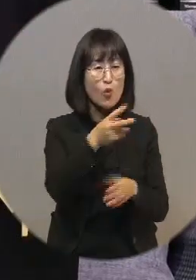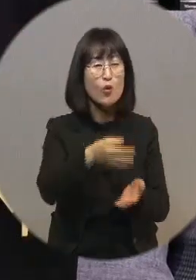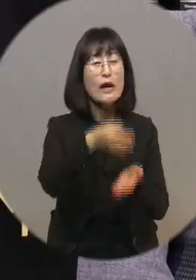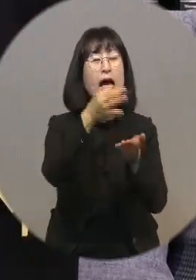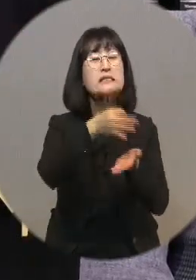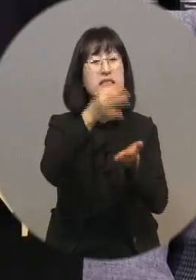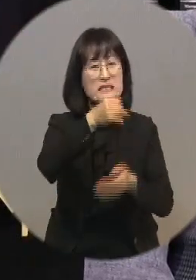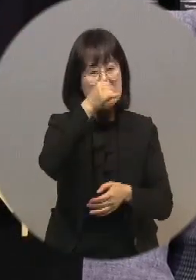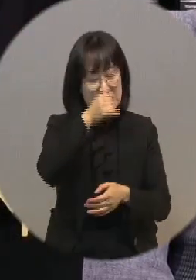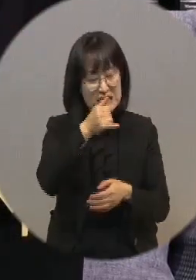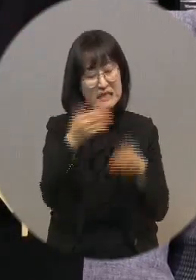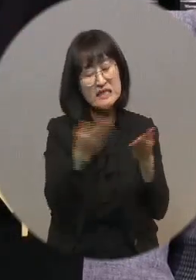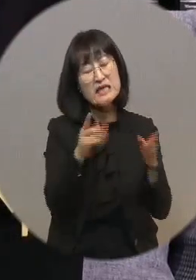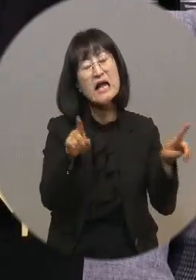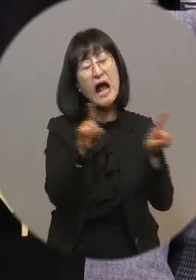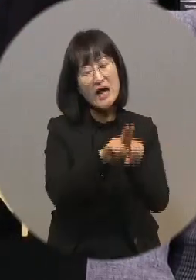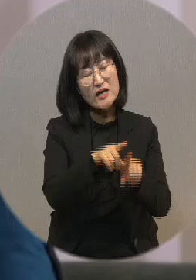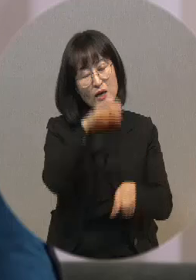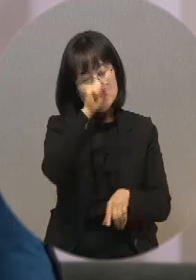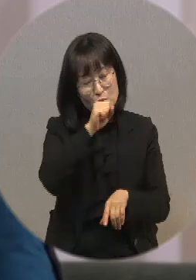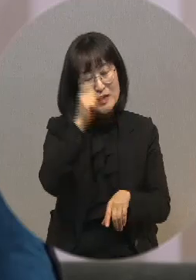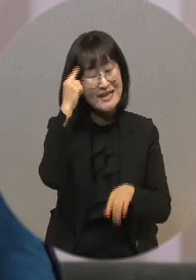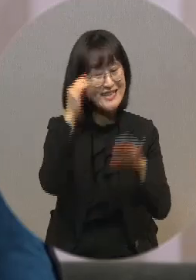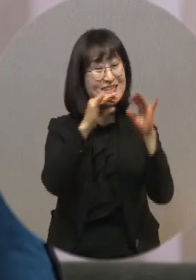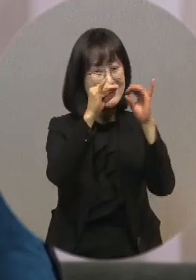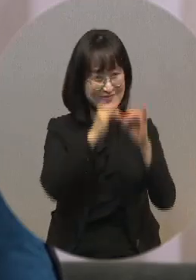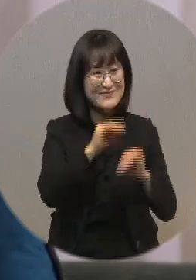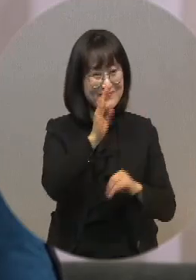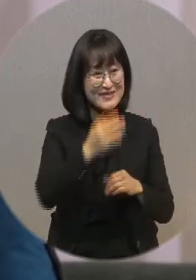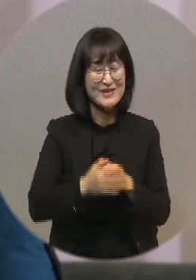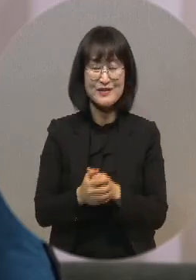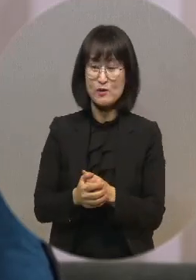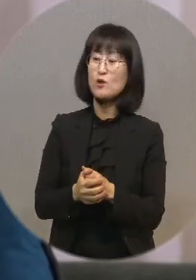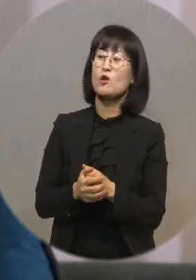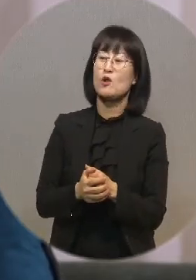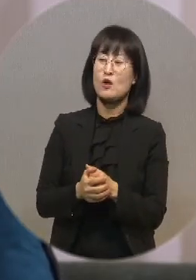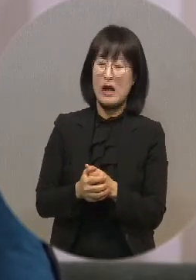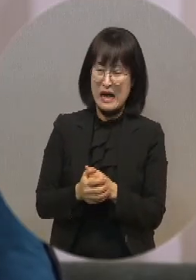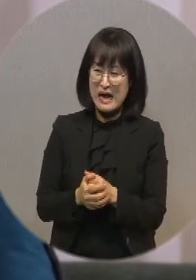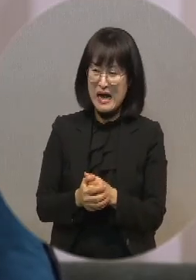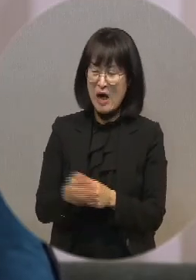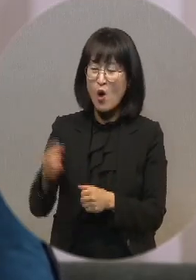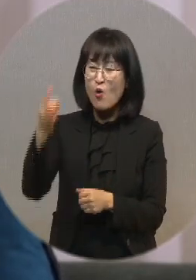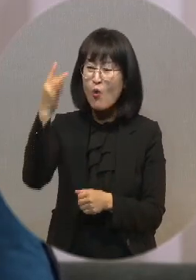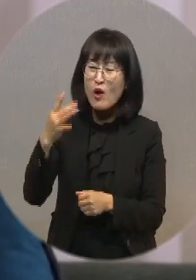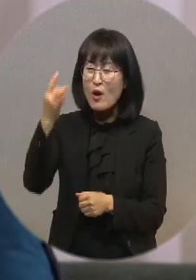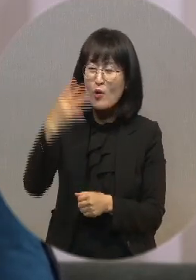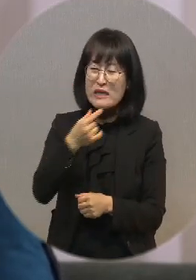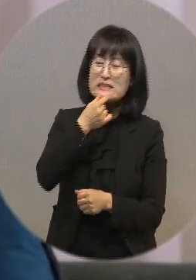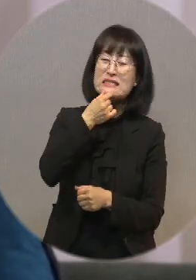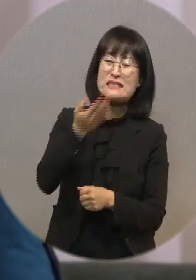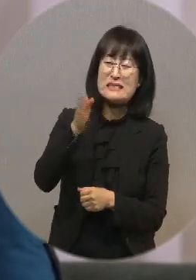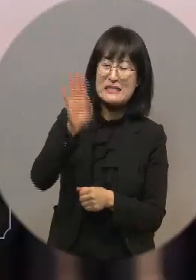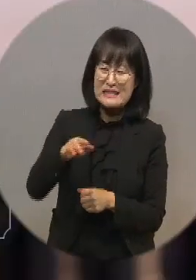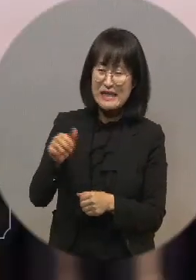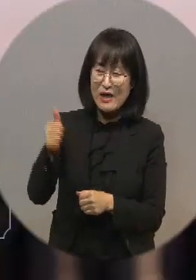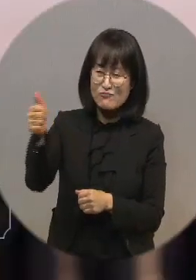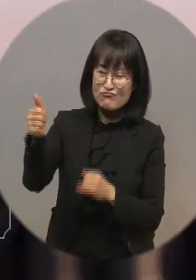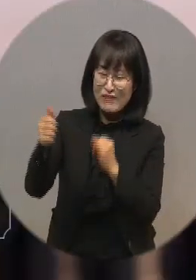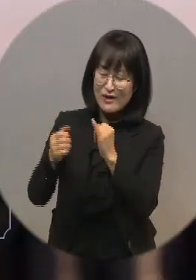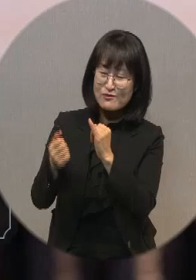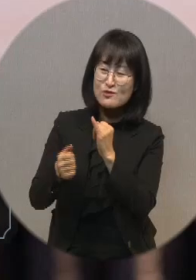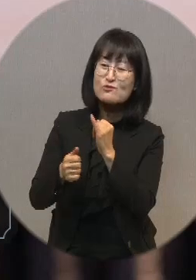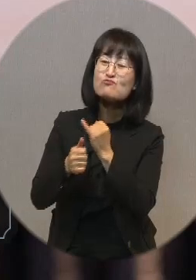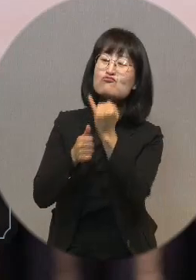거에 좀 동의를 해줘서 네. 그렇게 진짜예요? 혹시 시작하게 바가지를 너무 긁을까봐 그냥 해준 거 아니에요? 아예 그런 건 아니고요. 네. 전에